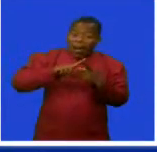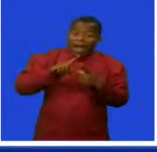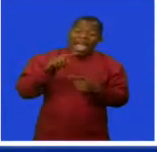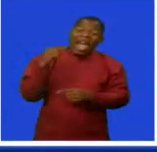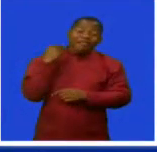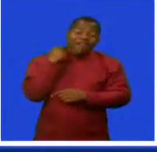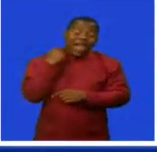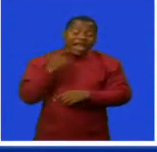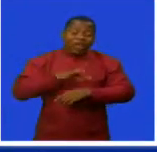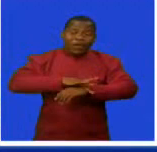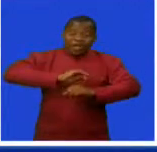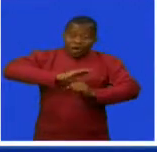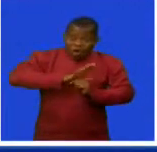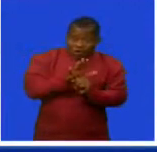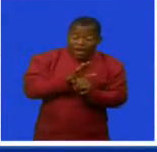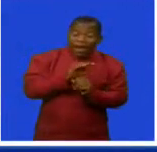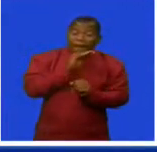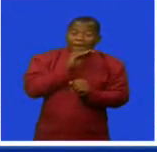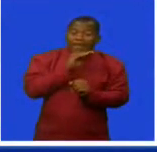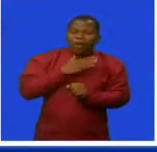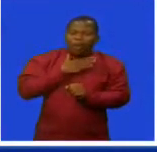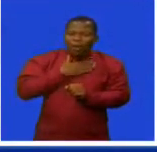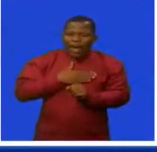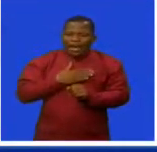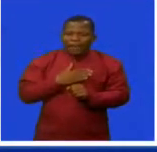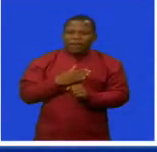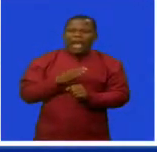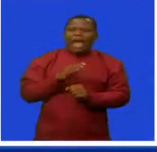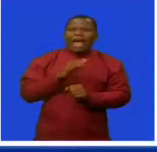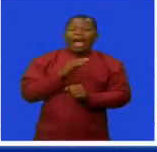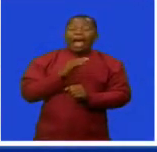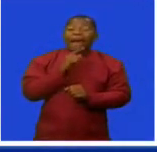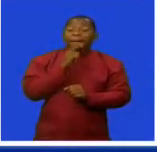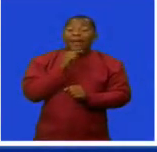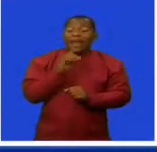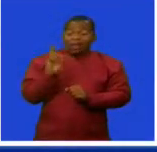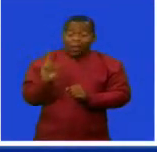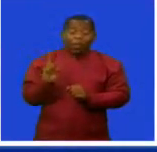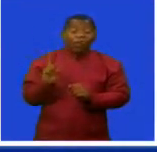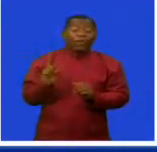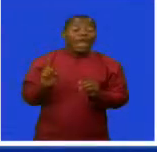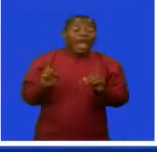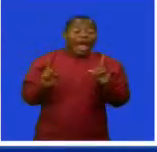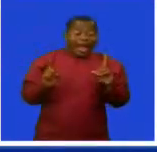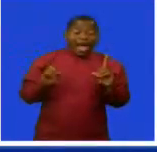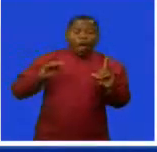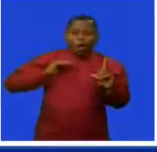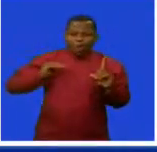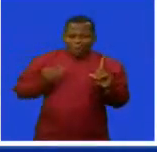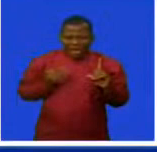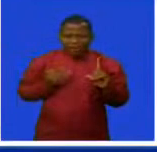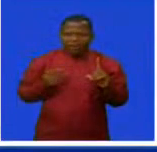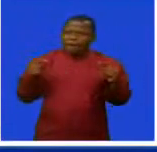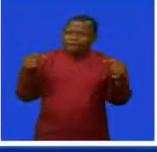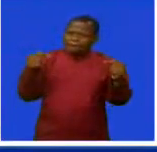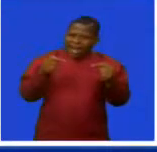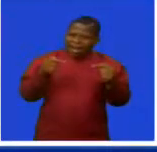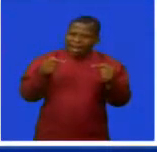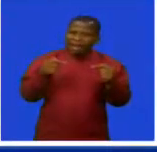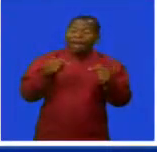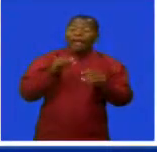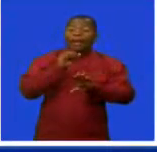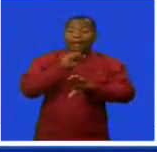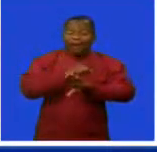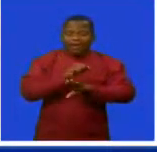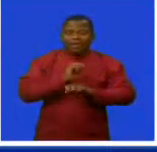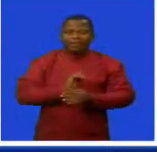doubles, tournament ema doubles, whereby nje it will be a man and a lady, men and a lady. Kube nje nami ngeta nemngami sifike sidlale ema darts sikombithe so